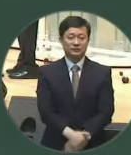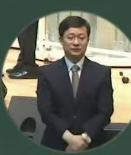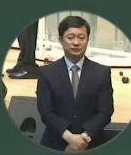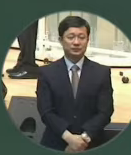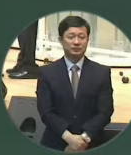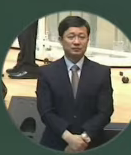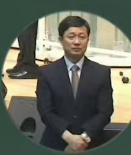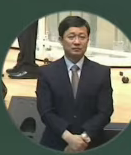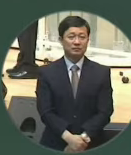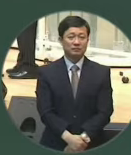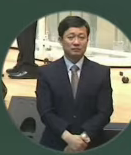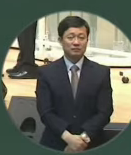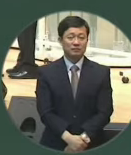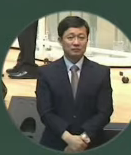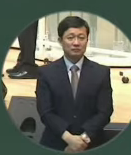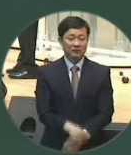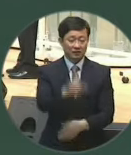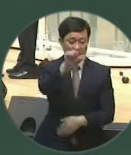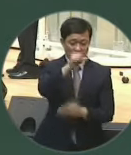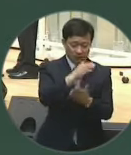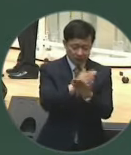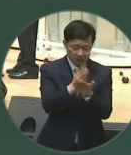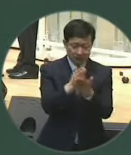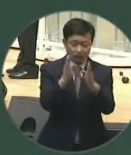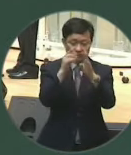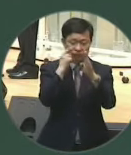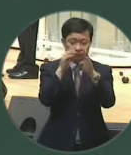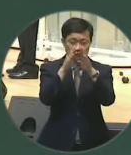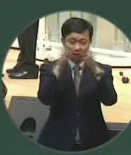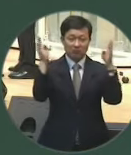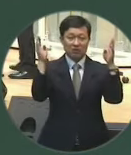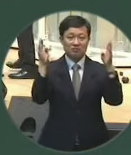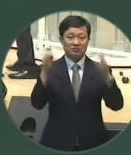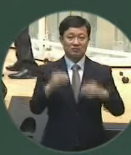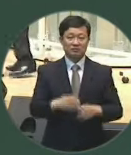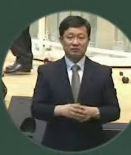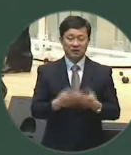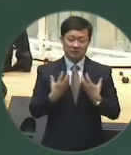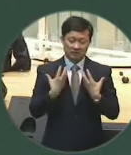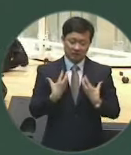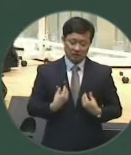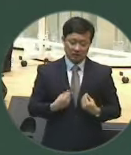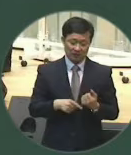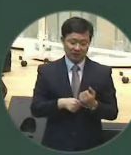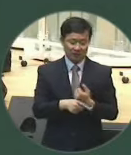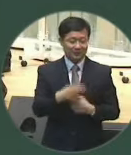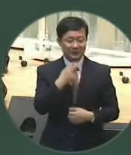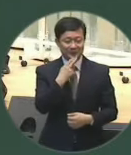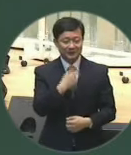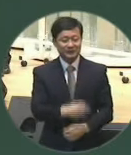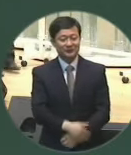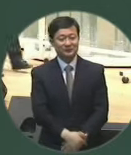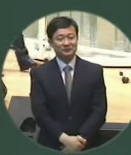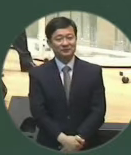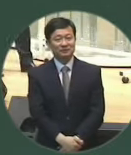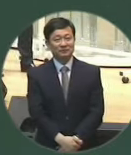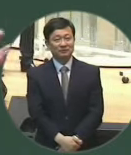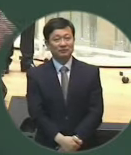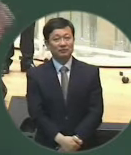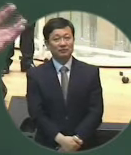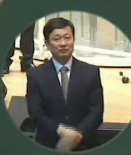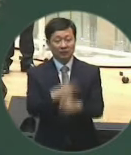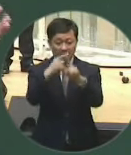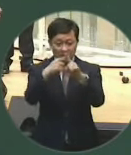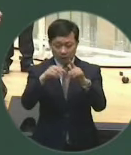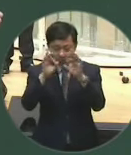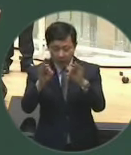five time schedules. 다섯 가지 문이 열려요. As well as the five doors. 낙심할 이유가 없죠. There is no need to be discouraged. 교회만 가면